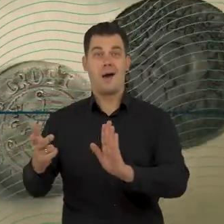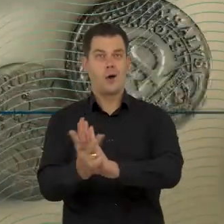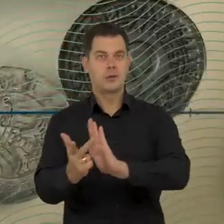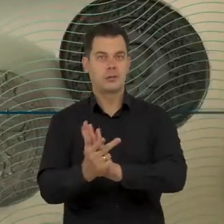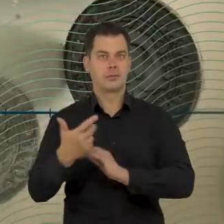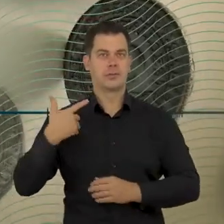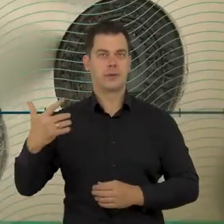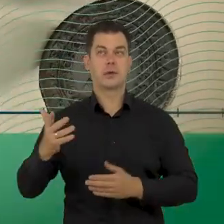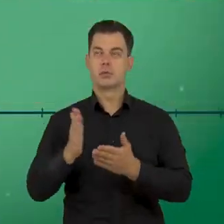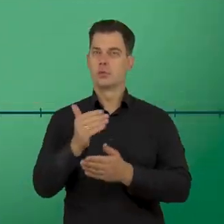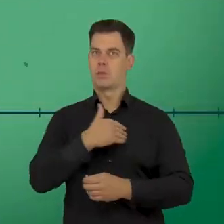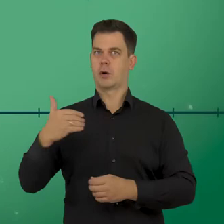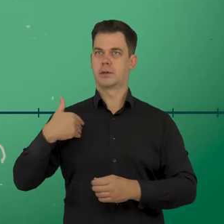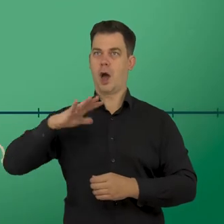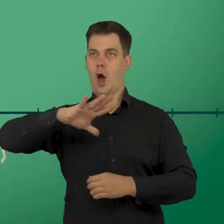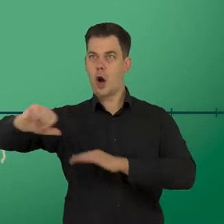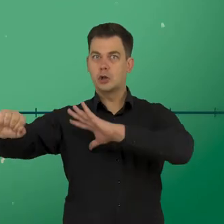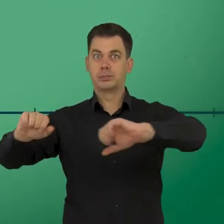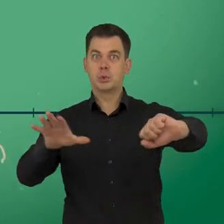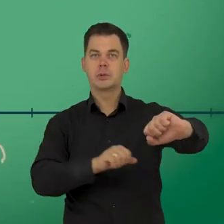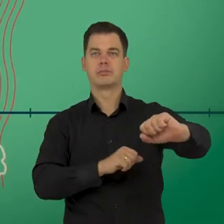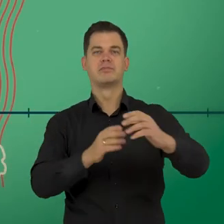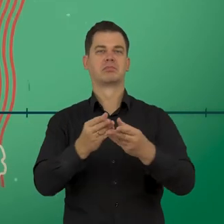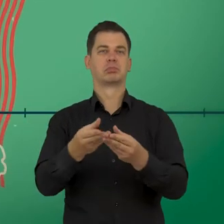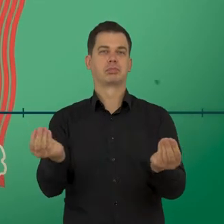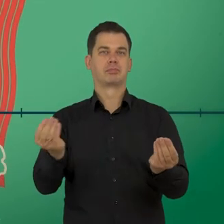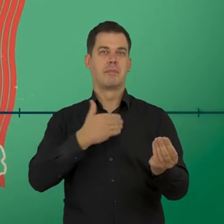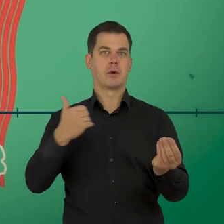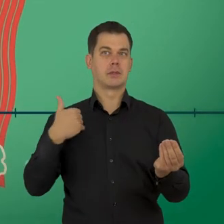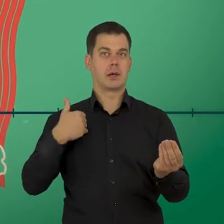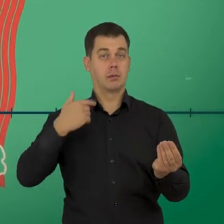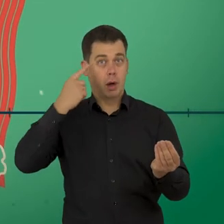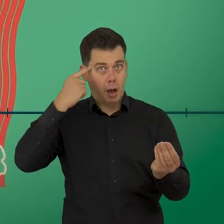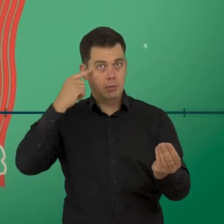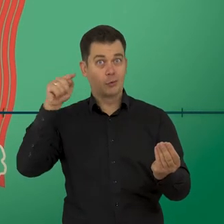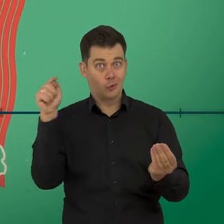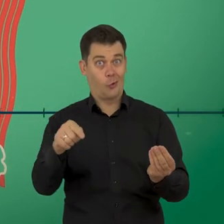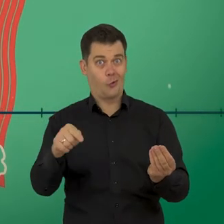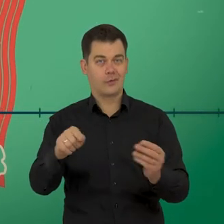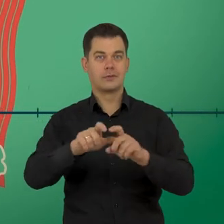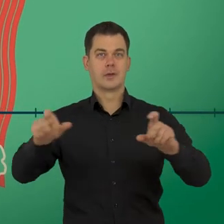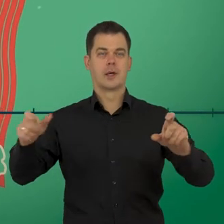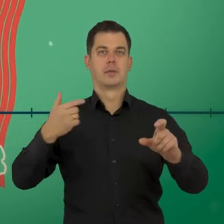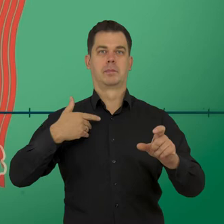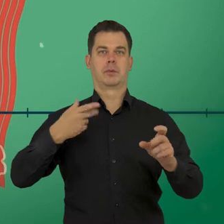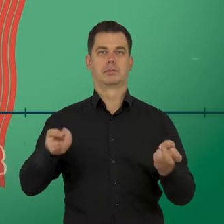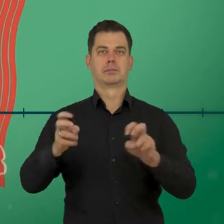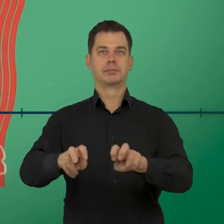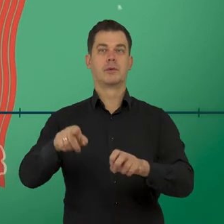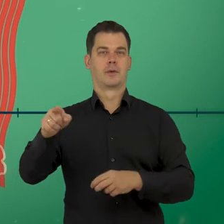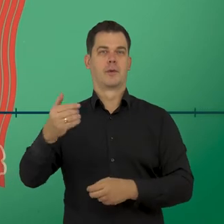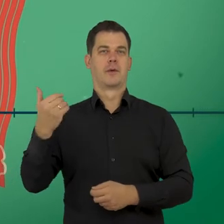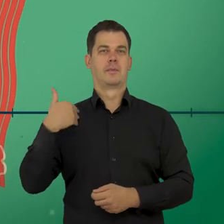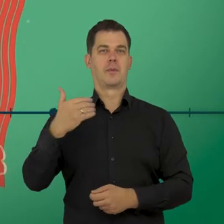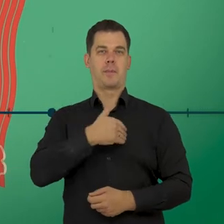wiek XVIII i Polska stopniowo w wyniku rozbiorów znika z mapy. Paradoksalnie to wtedy po raz pierwszy pojawiają